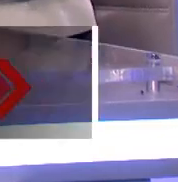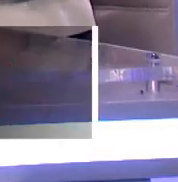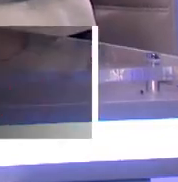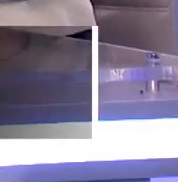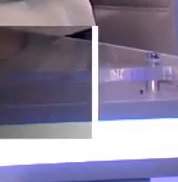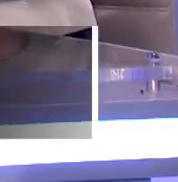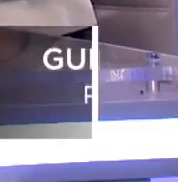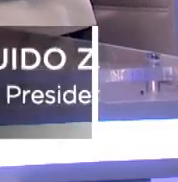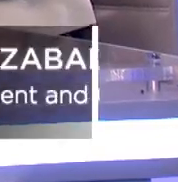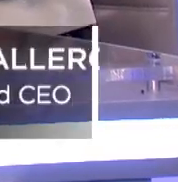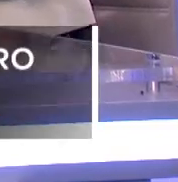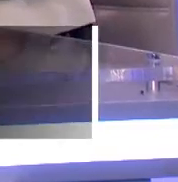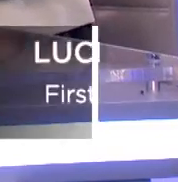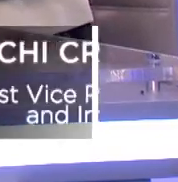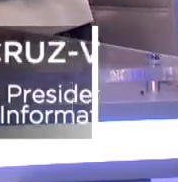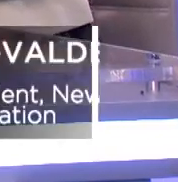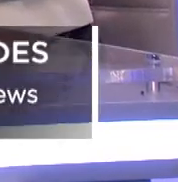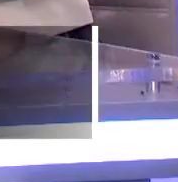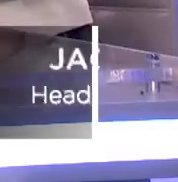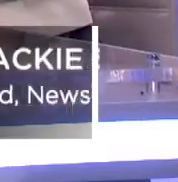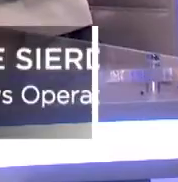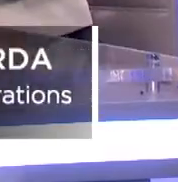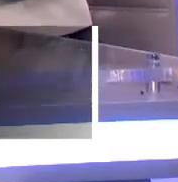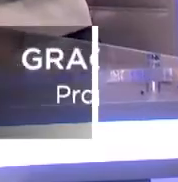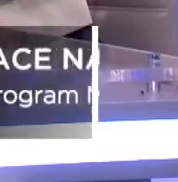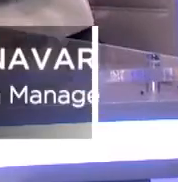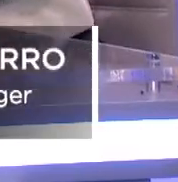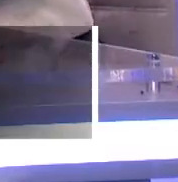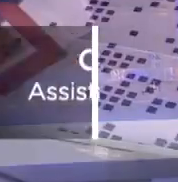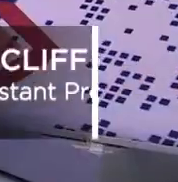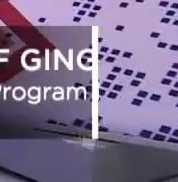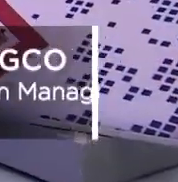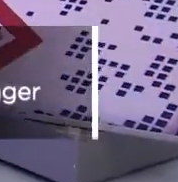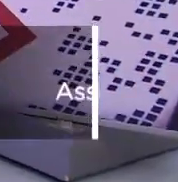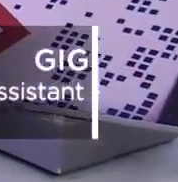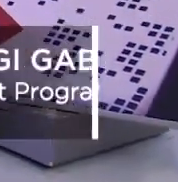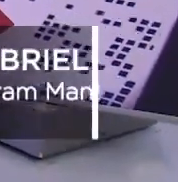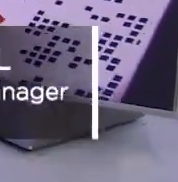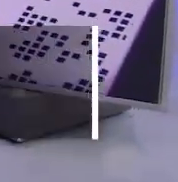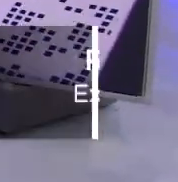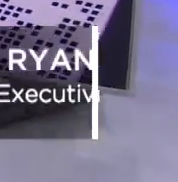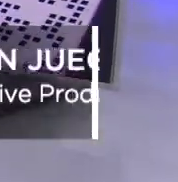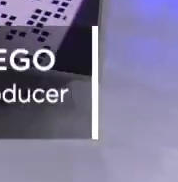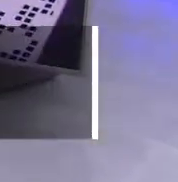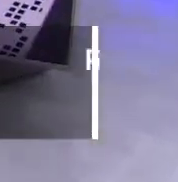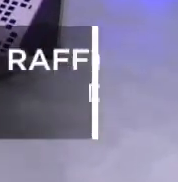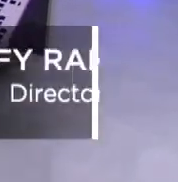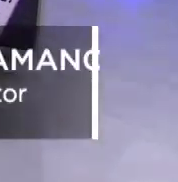pagbalita. Ako po si Mea Andaspanos. Ako lang po si Adling Gao. Magandang gabi.